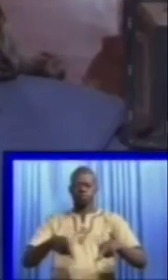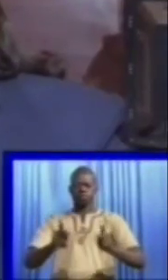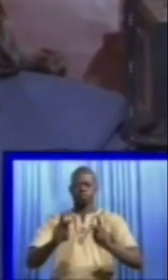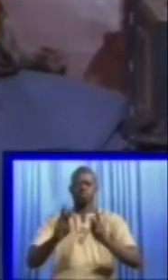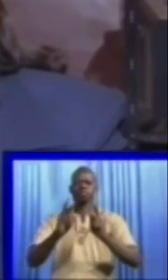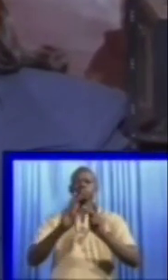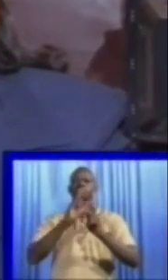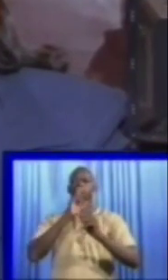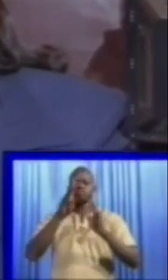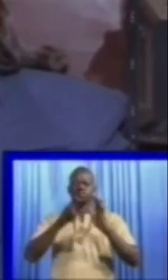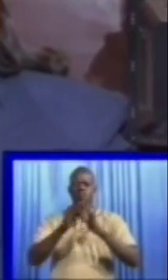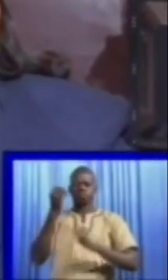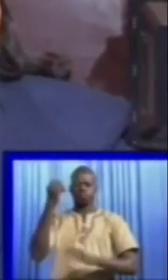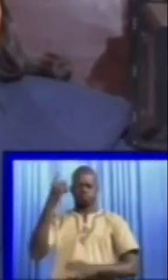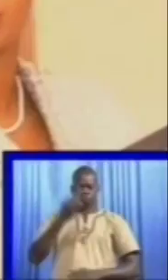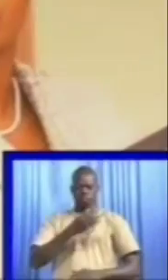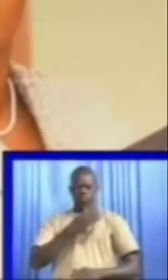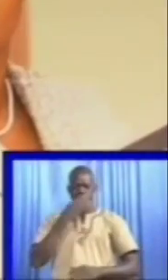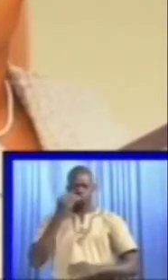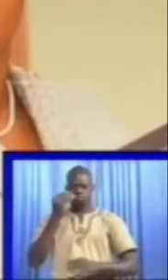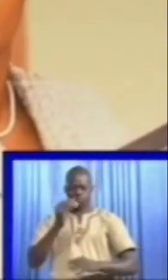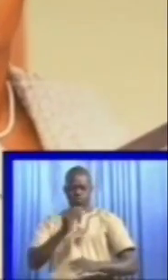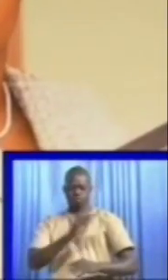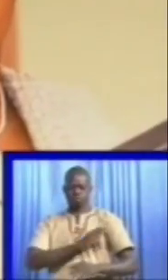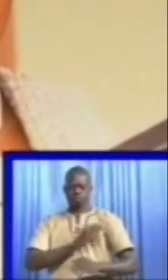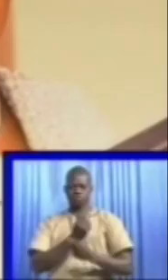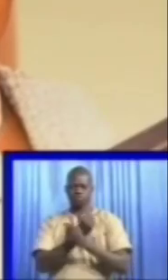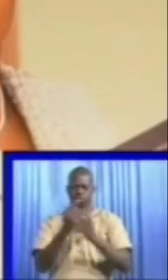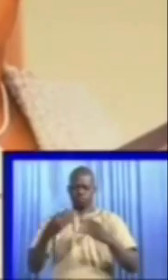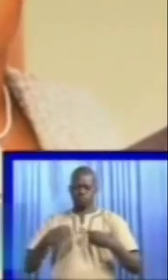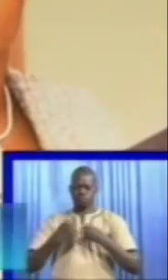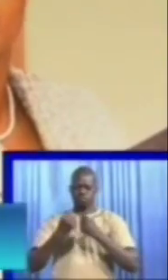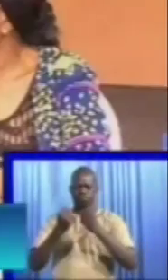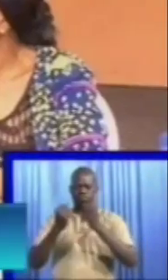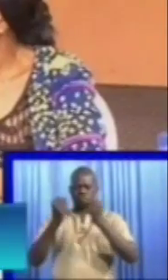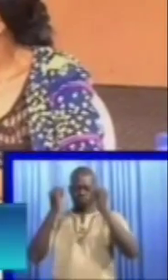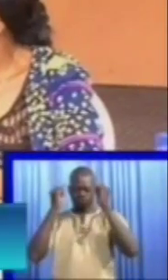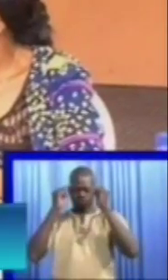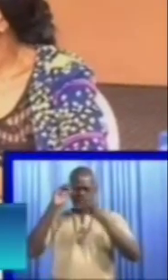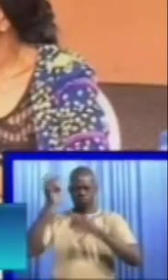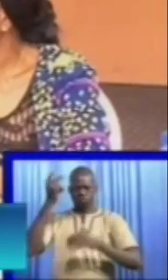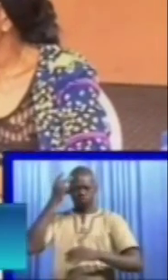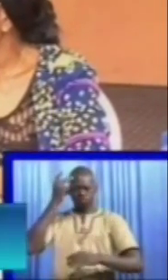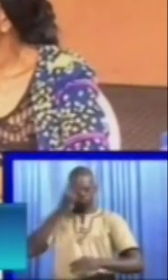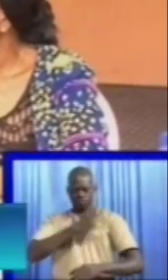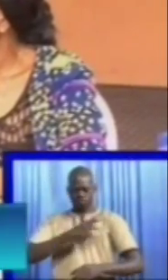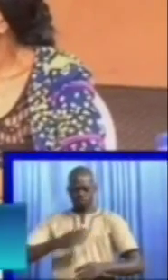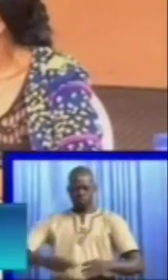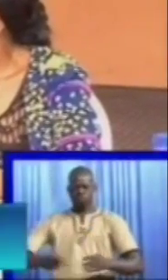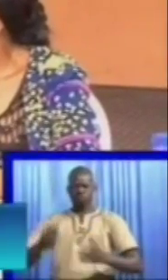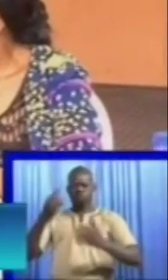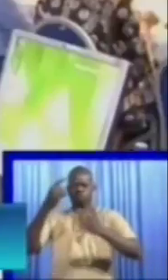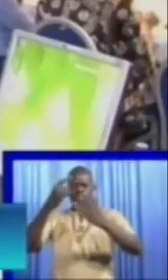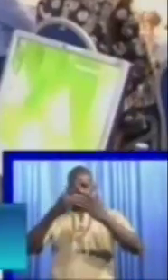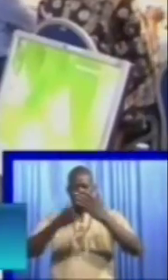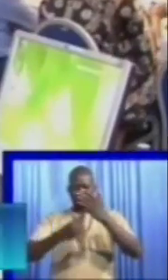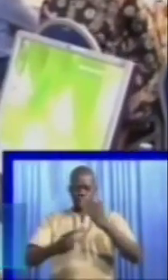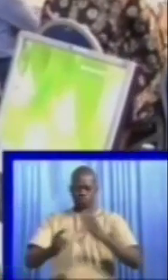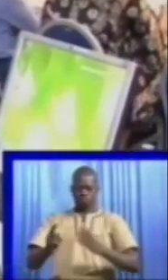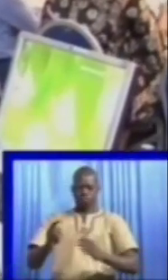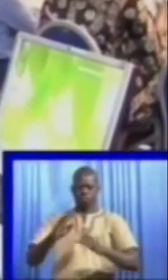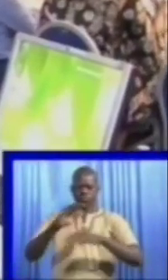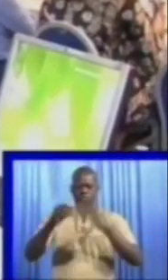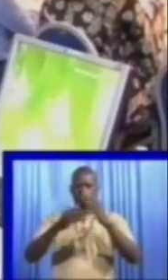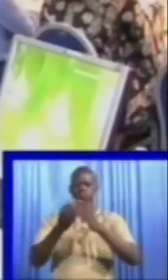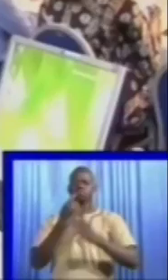notamment de comprendre mieux le caractère très fort, institutionnel et politique d'un Parlement et en quoi une telle institution doit